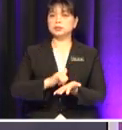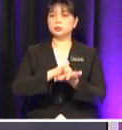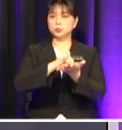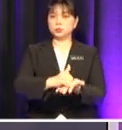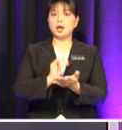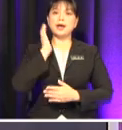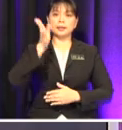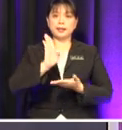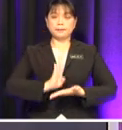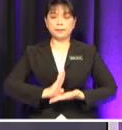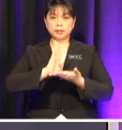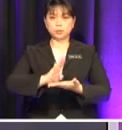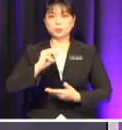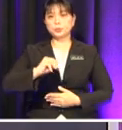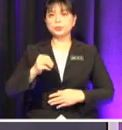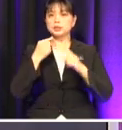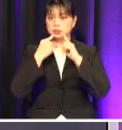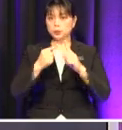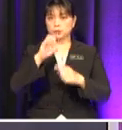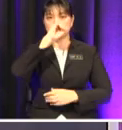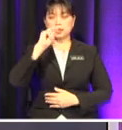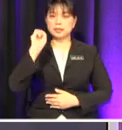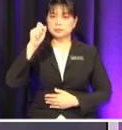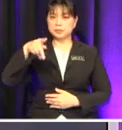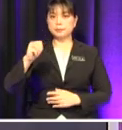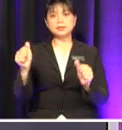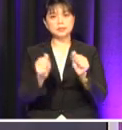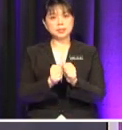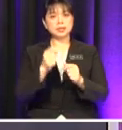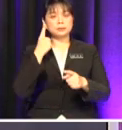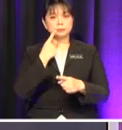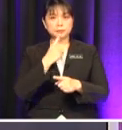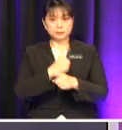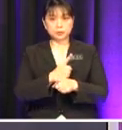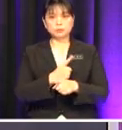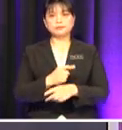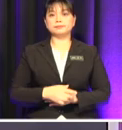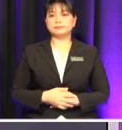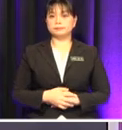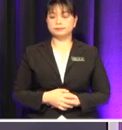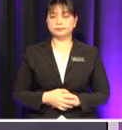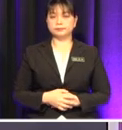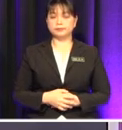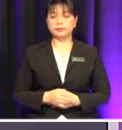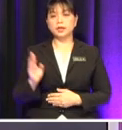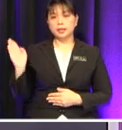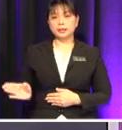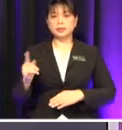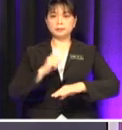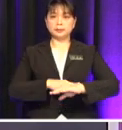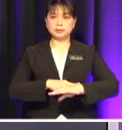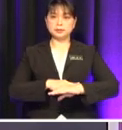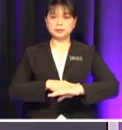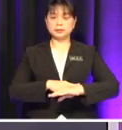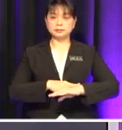menjawab soal dan SPM dengan tepat Oke jadi kita tengok eh yang ini Masa Dia